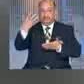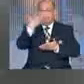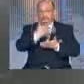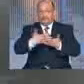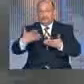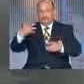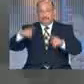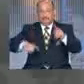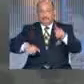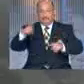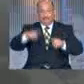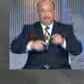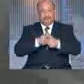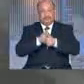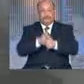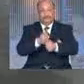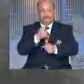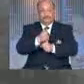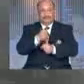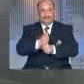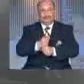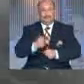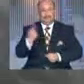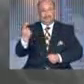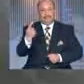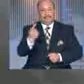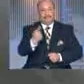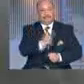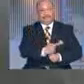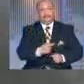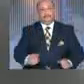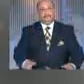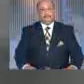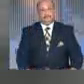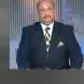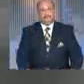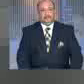محدودية النسيج الاقتصادي بهذه المعتمدية الحدودية.